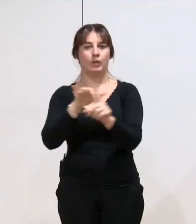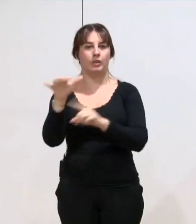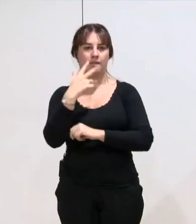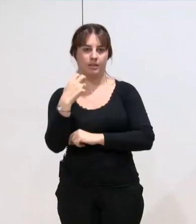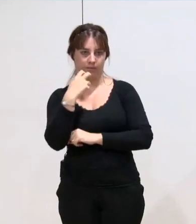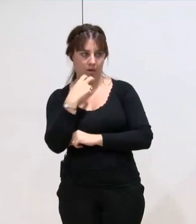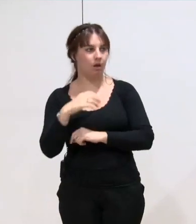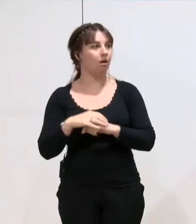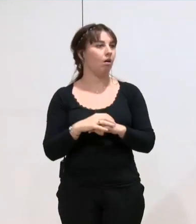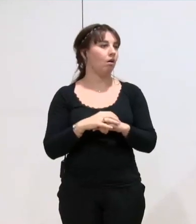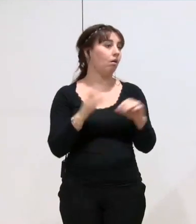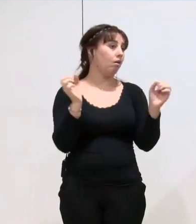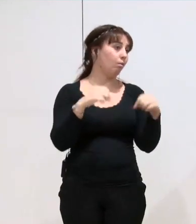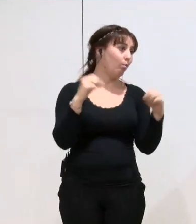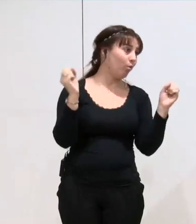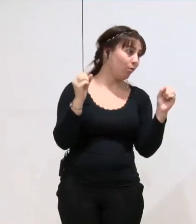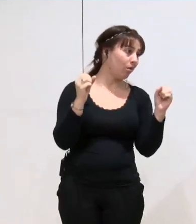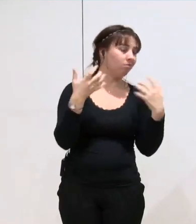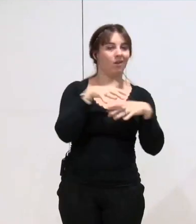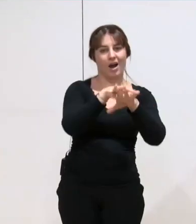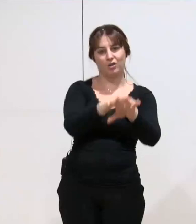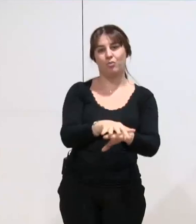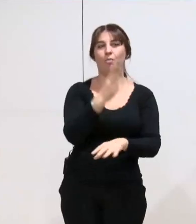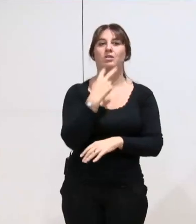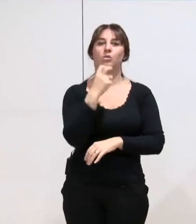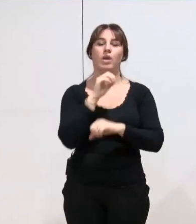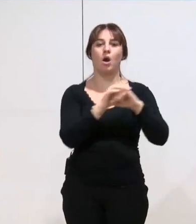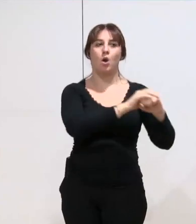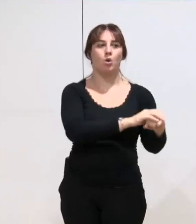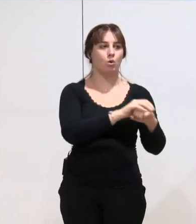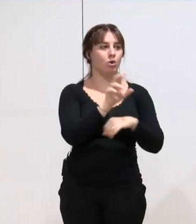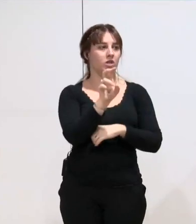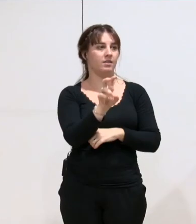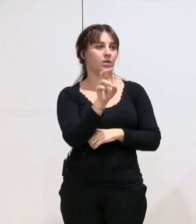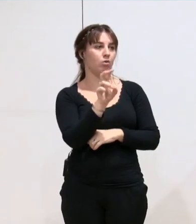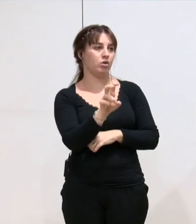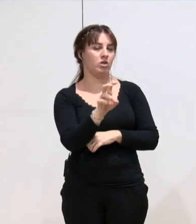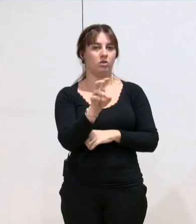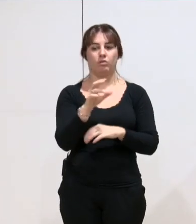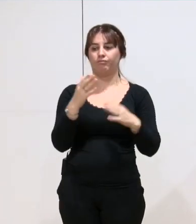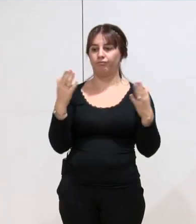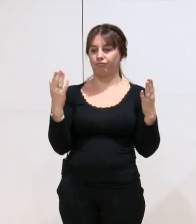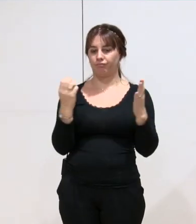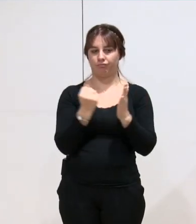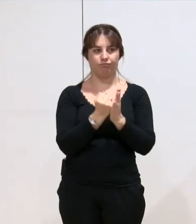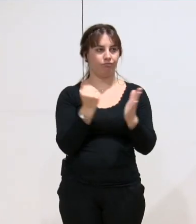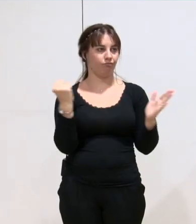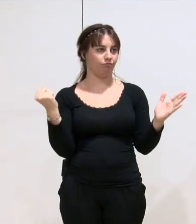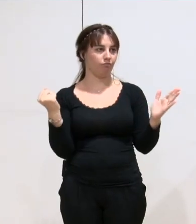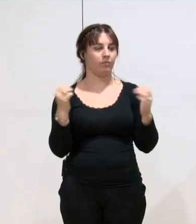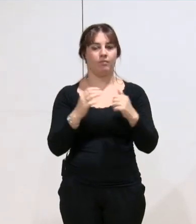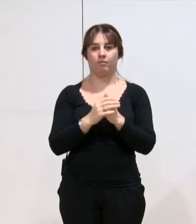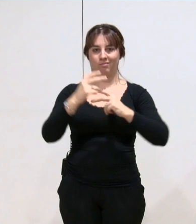civile. Et qui vote pour, donc le Rassemblement citoyen de la gauche et des écologistes. Donc nous atteignons la